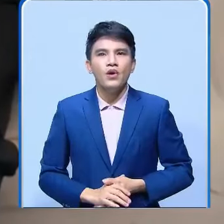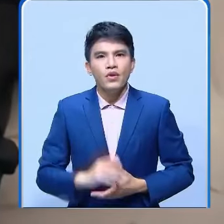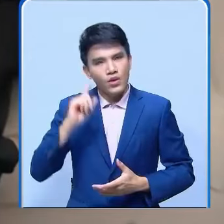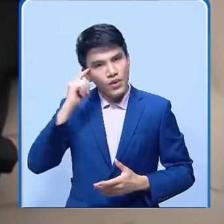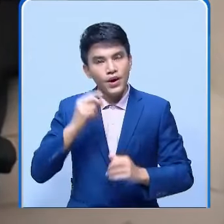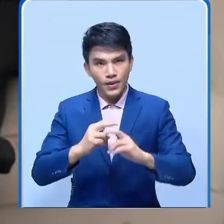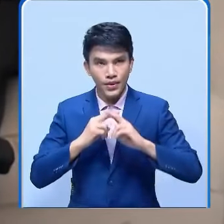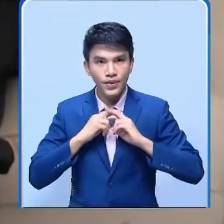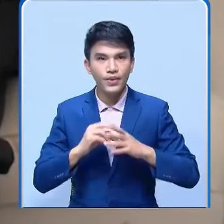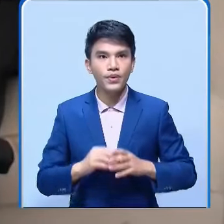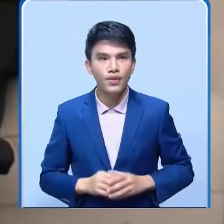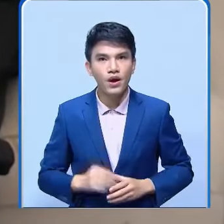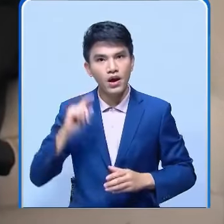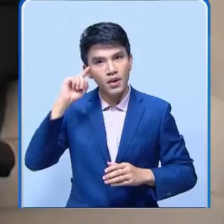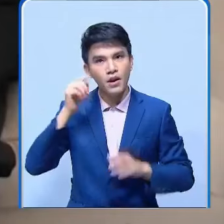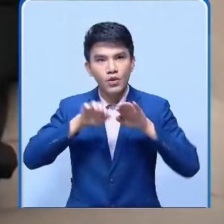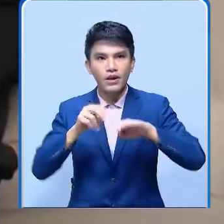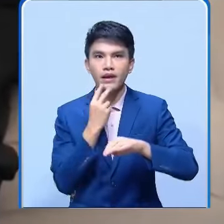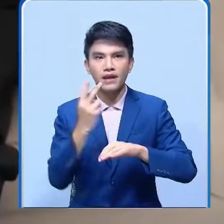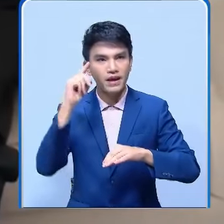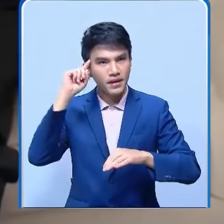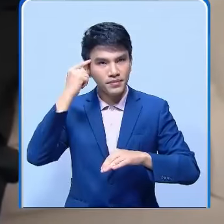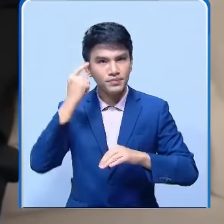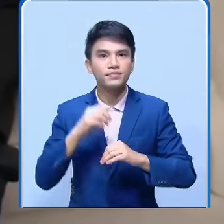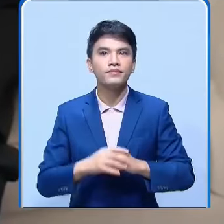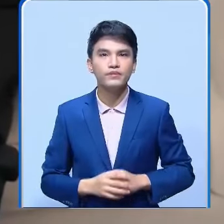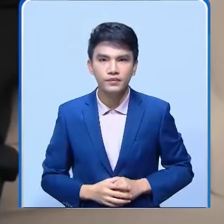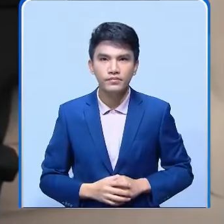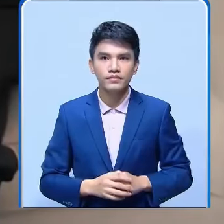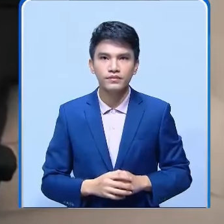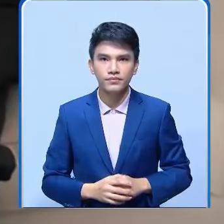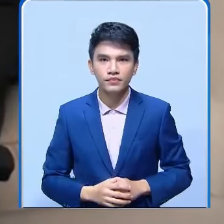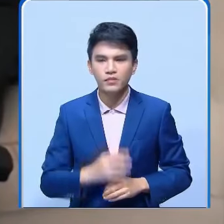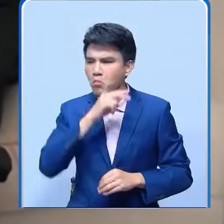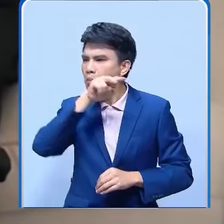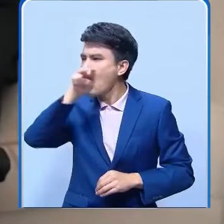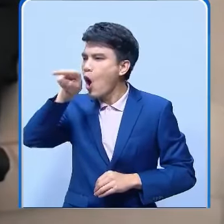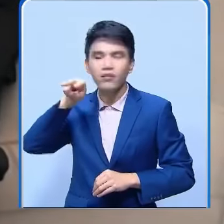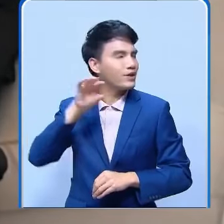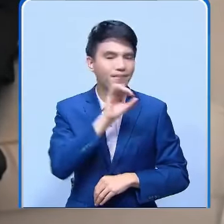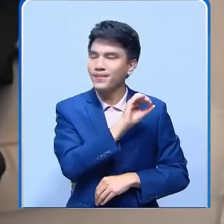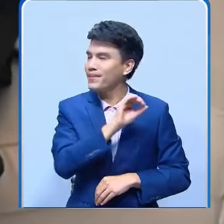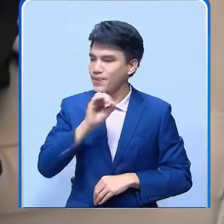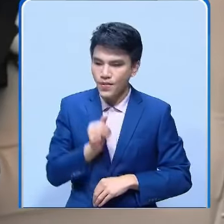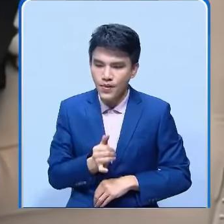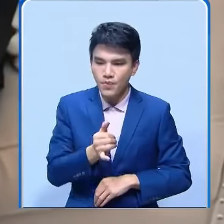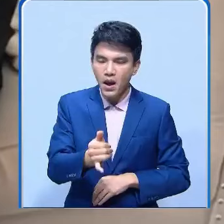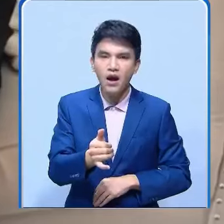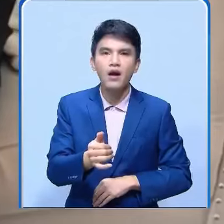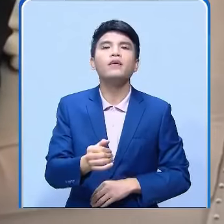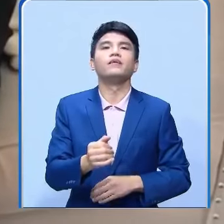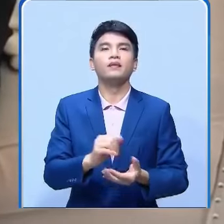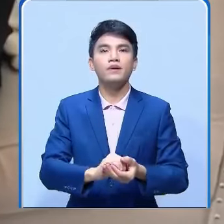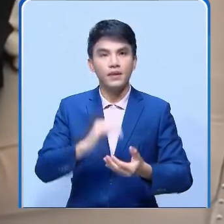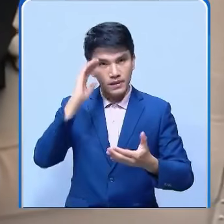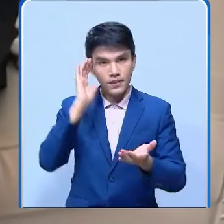ยซ้ำ คือไม่รู้ว่าเด็กเห็นเนี่ยเน า ะ ใช่ เพราะว่าเขาบอกเขาไม่ได้มอง แล้วคือตอนนี้เจ้าที่ตำรวจเข